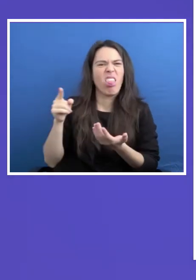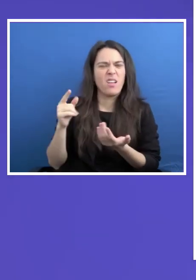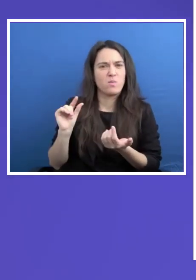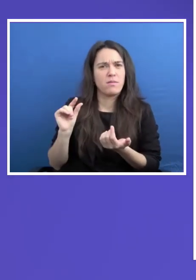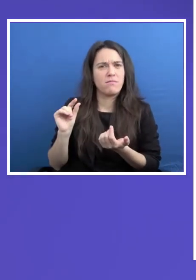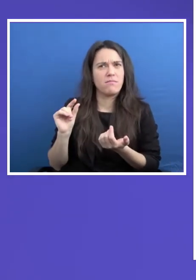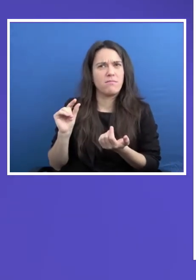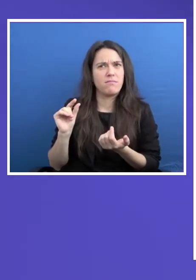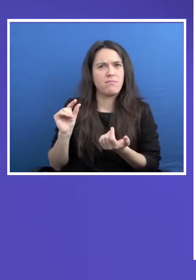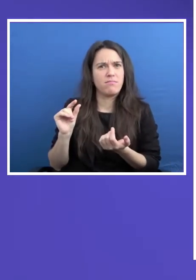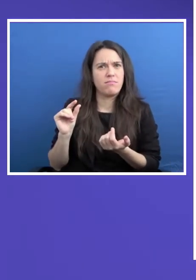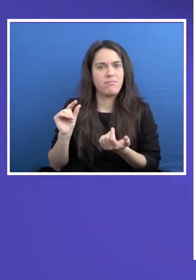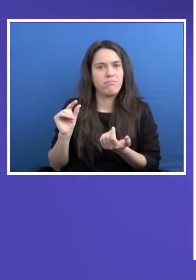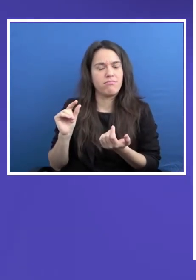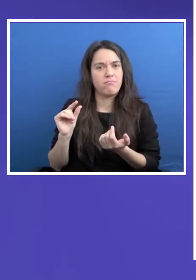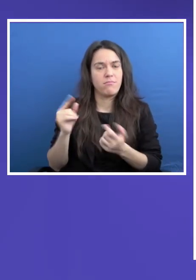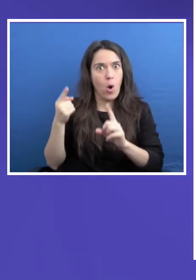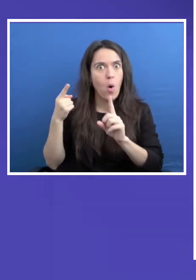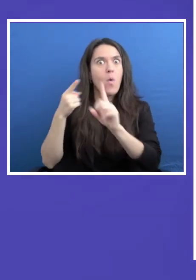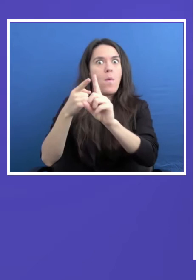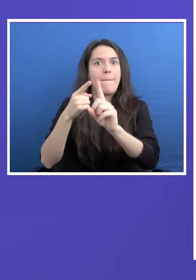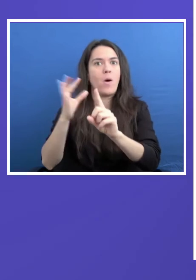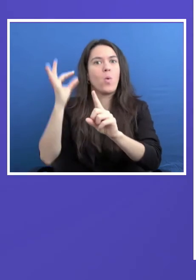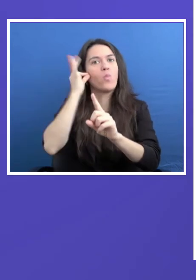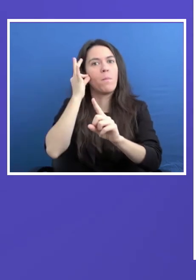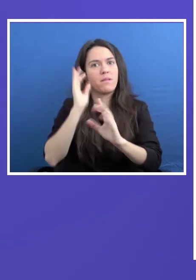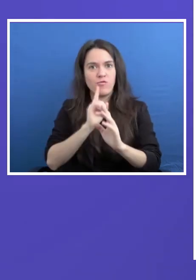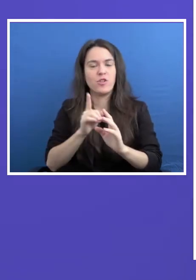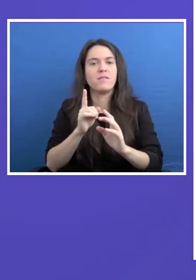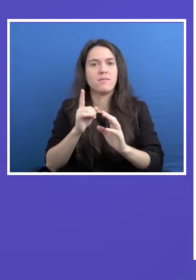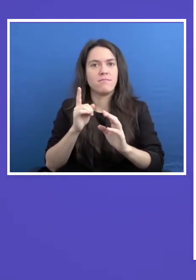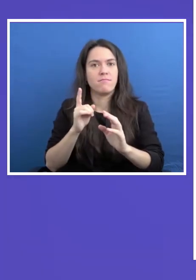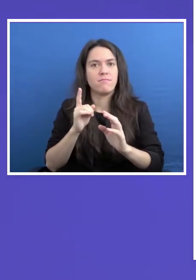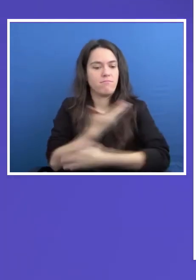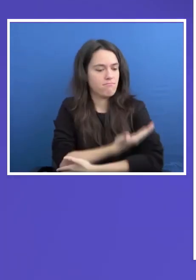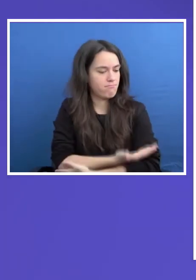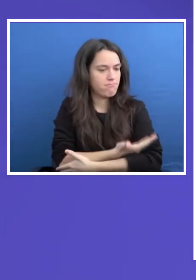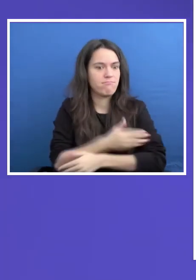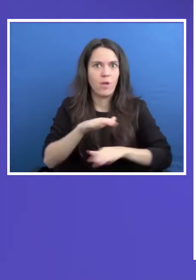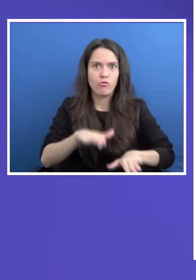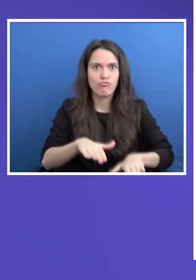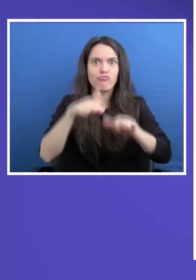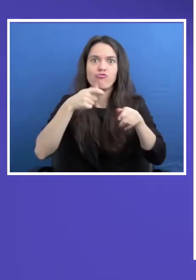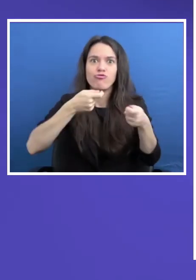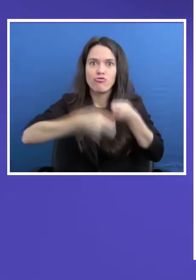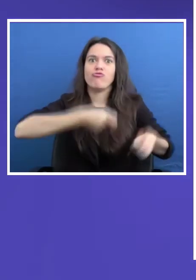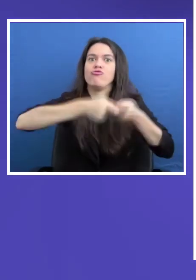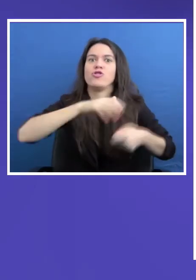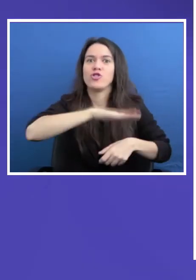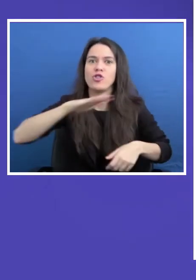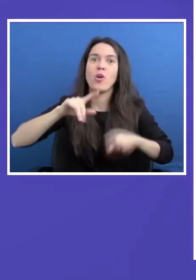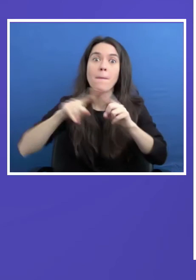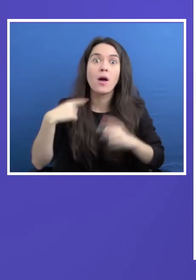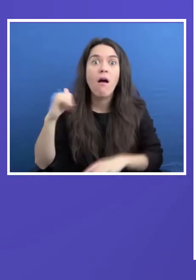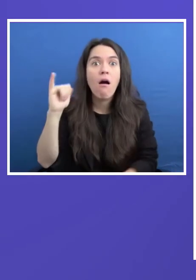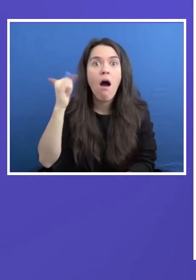ما يقدم في الصورة دايما في الدراما هو الصورة العاطفية، وده على فكرة لأن دايما بيبقى احنا عارفين الدراما بيبقى فيها شكل مختلف. يعني لما